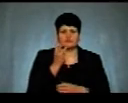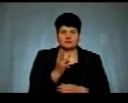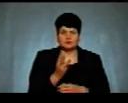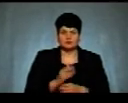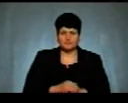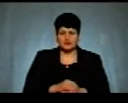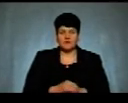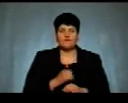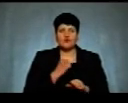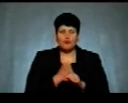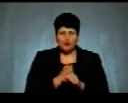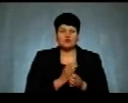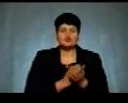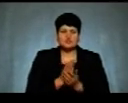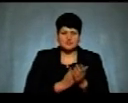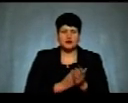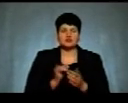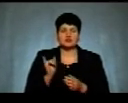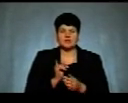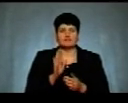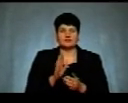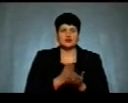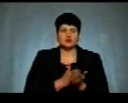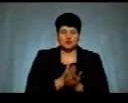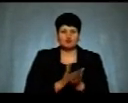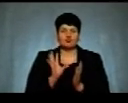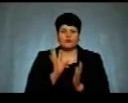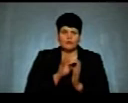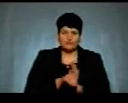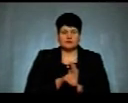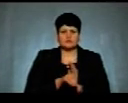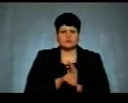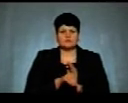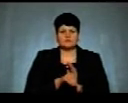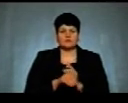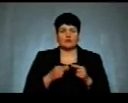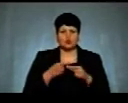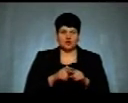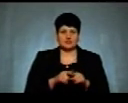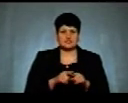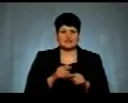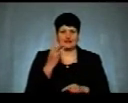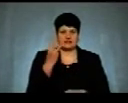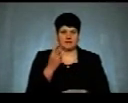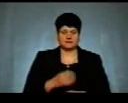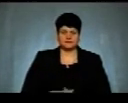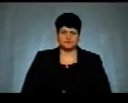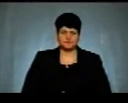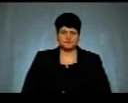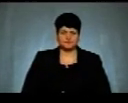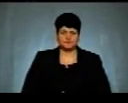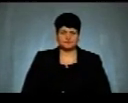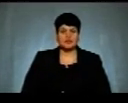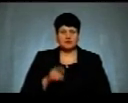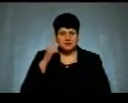і в робочий стаж, і в службу зараховується як множиться на 3. Чи відомо